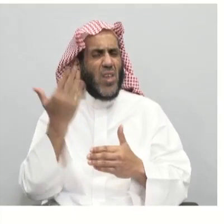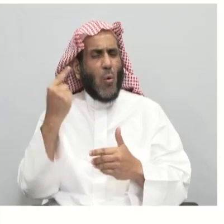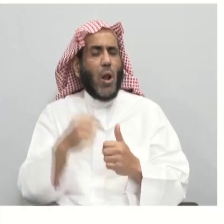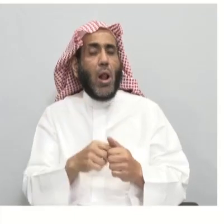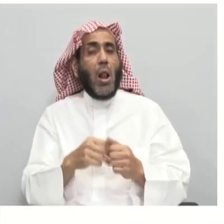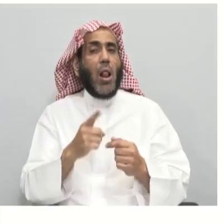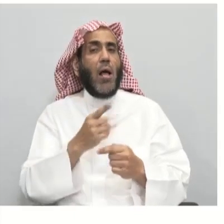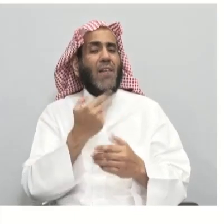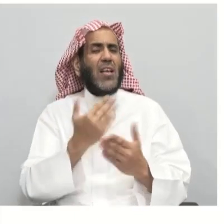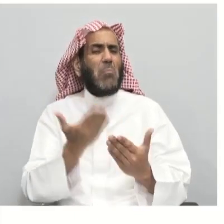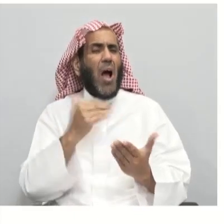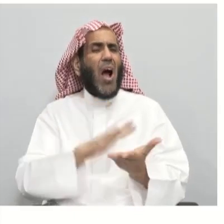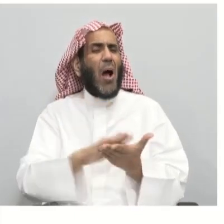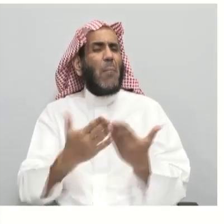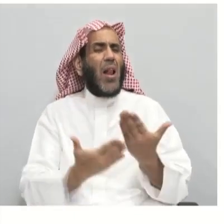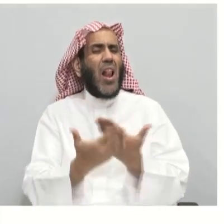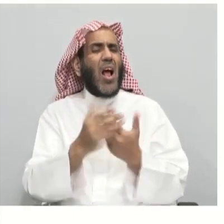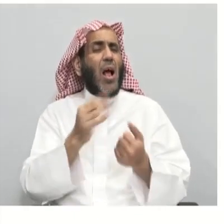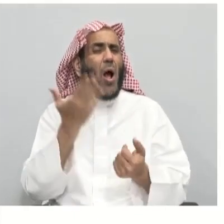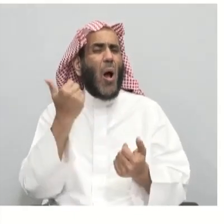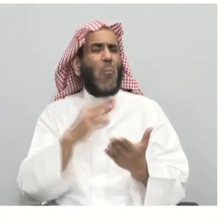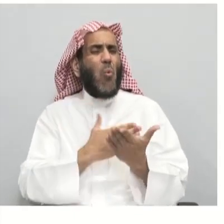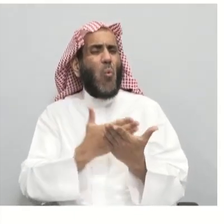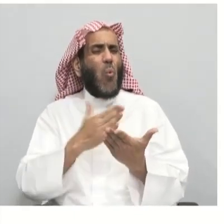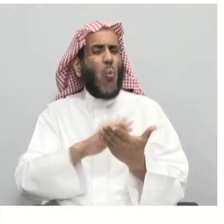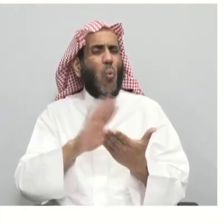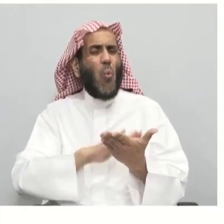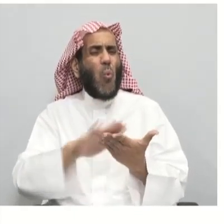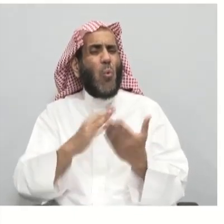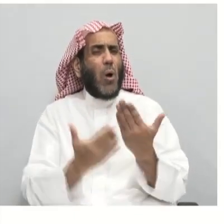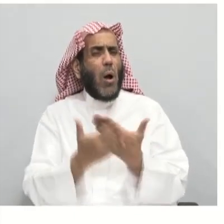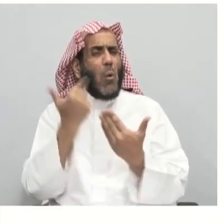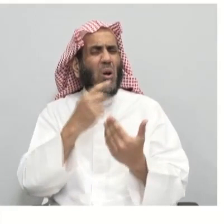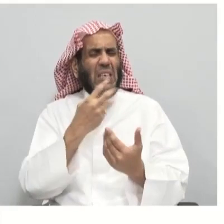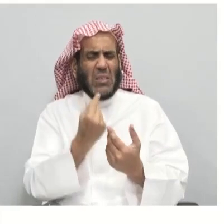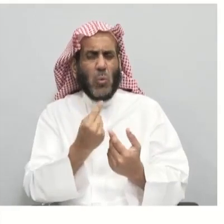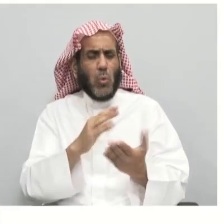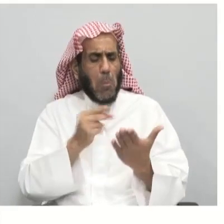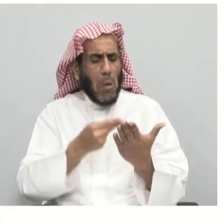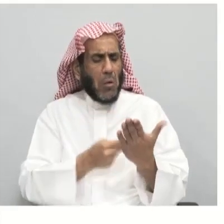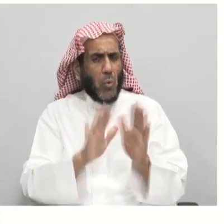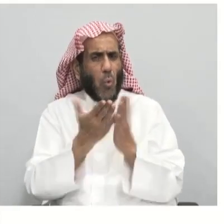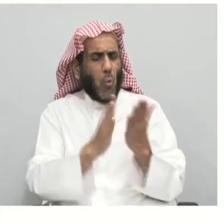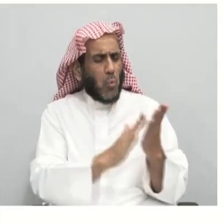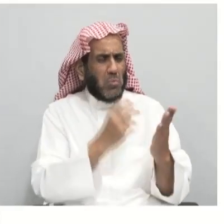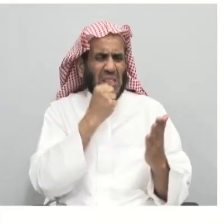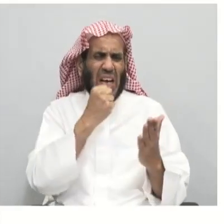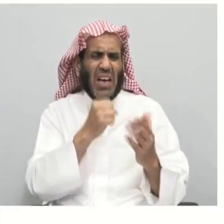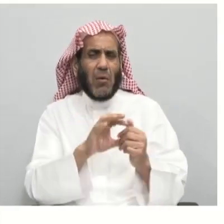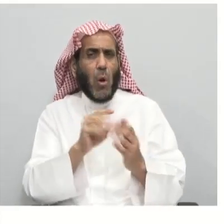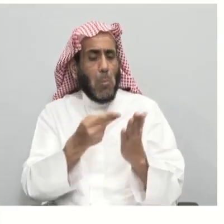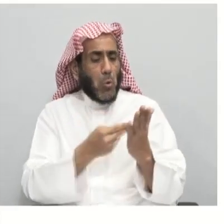في عصر ما قبل الطباعه كانت الماده المكتوبه عزيزه وشاقه هل فعلا كانت شاقه